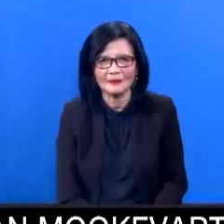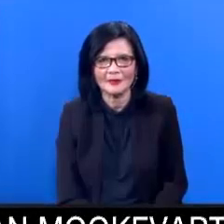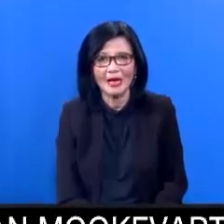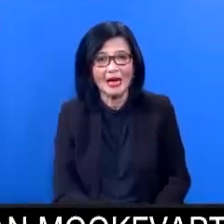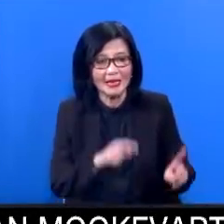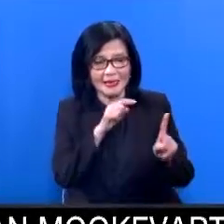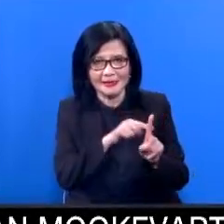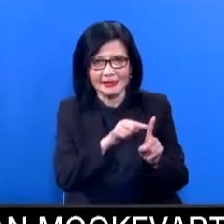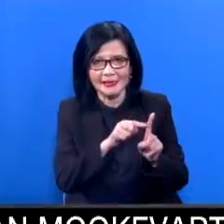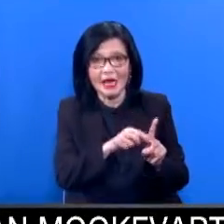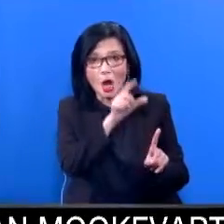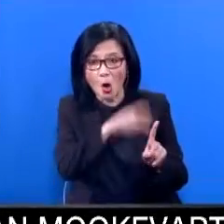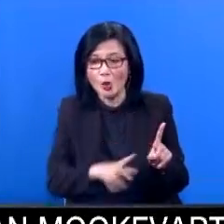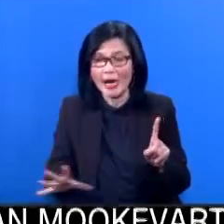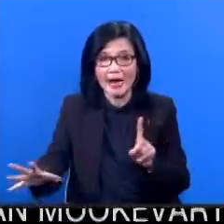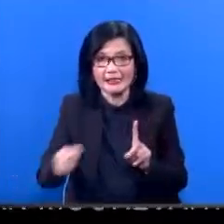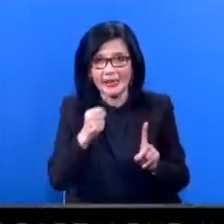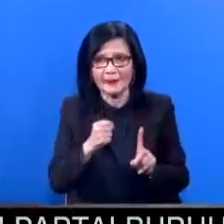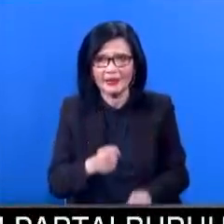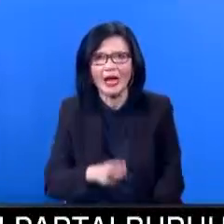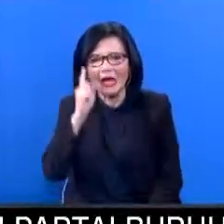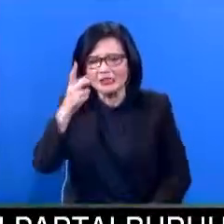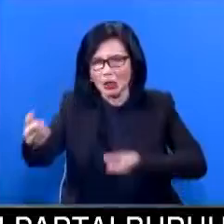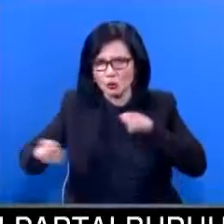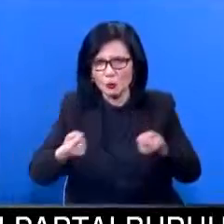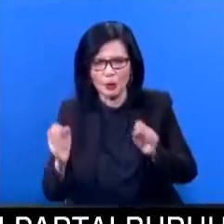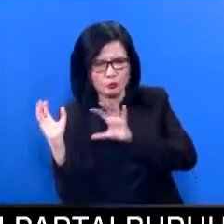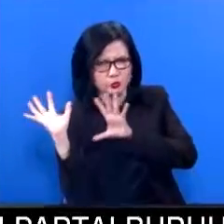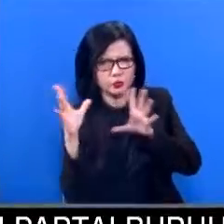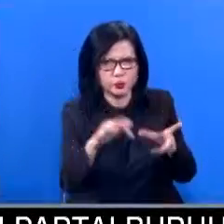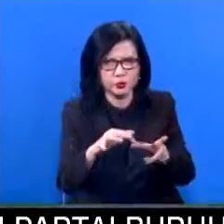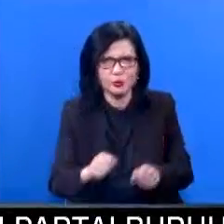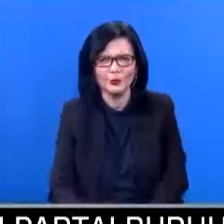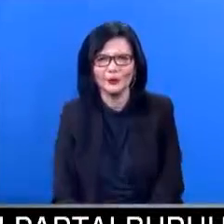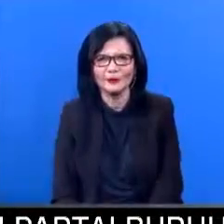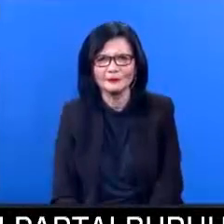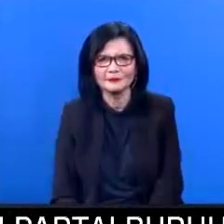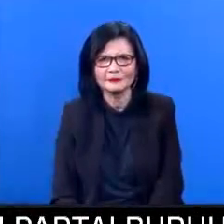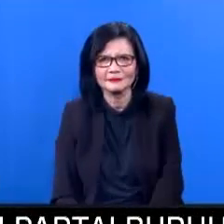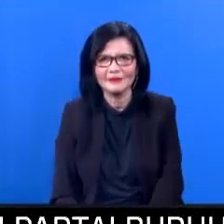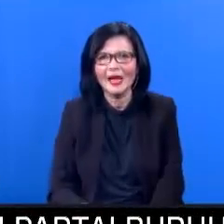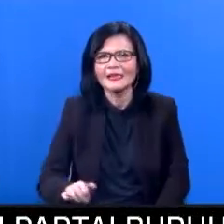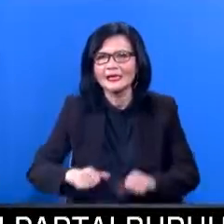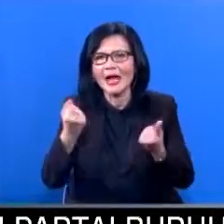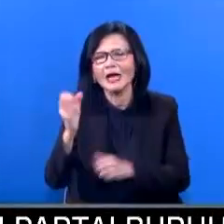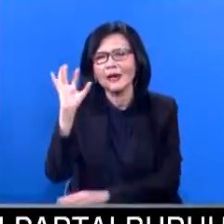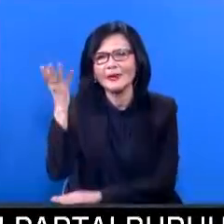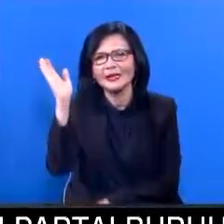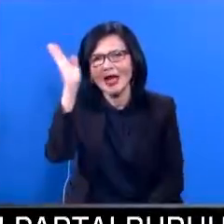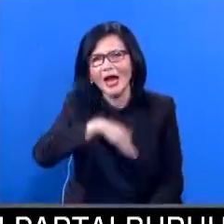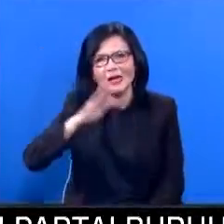diduga dikendarai kawanan jambret, sebuah mobil menjadi sasaran amukan massa di kawasan Bonang, Kecamatan Kelapa II, Kabupaten Tangerang, Banten, Sabtu